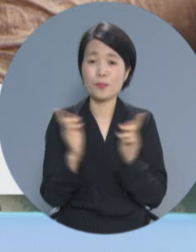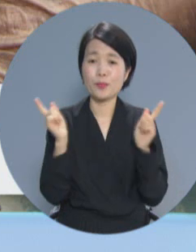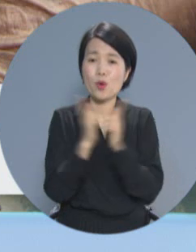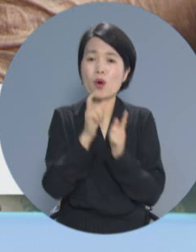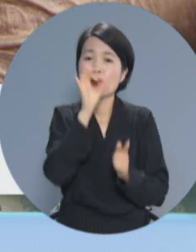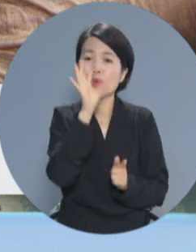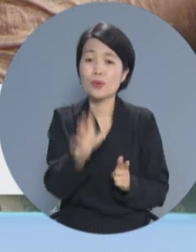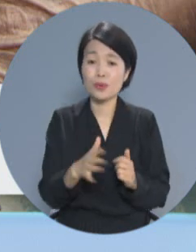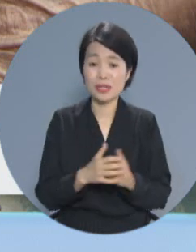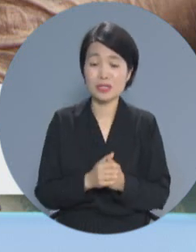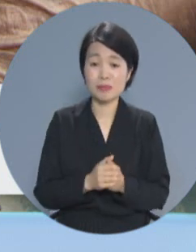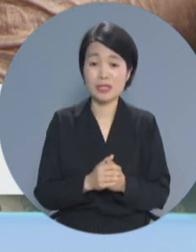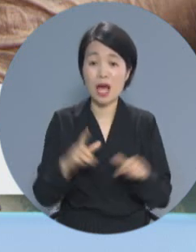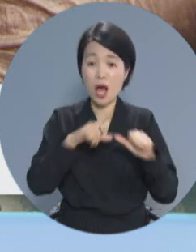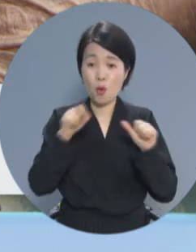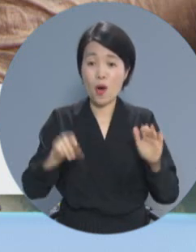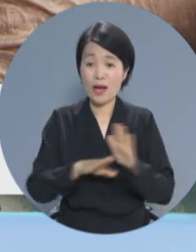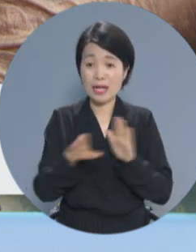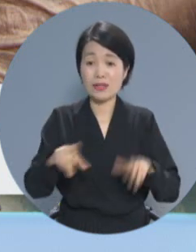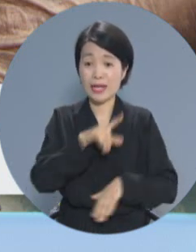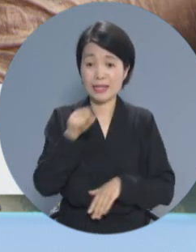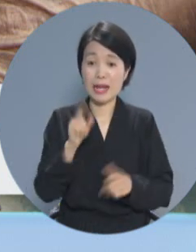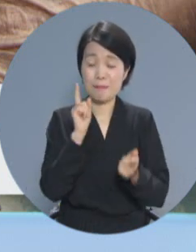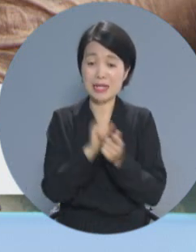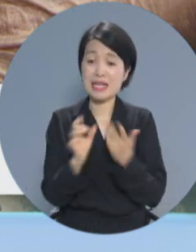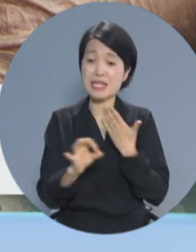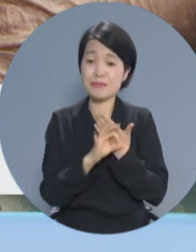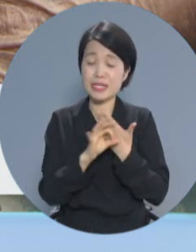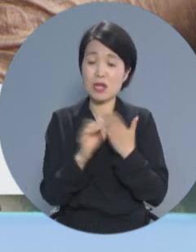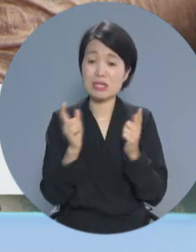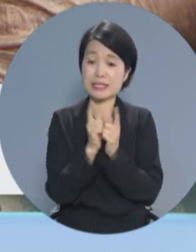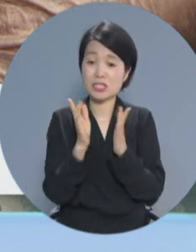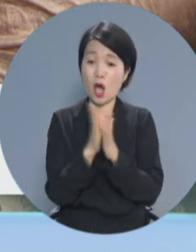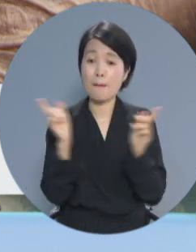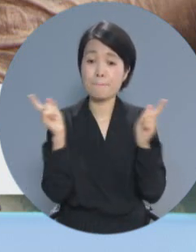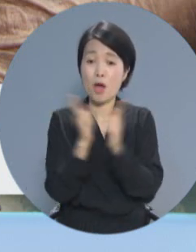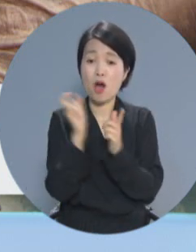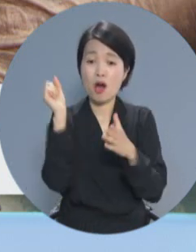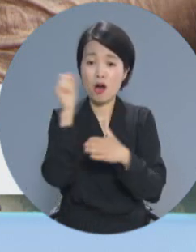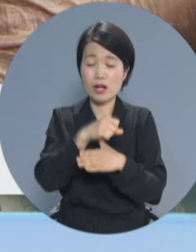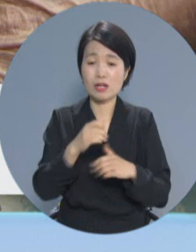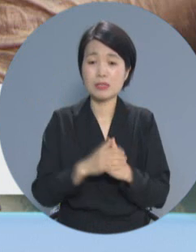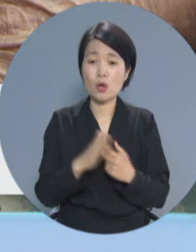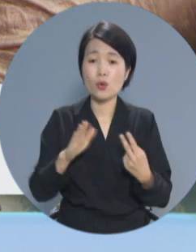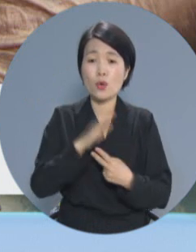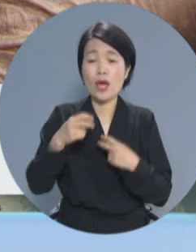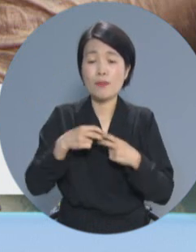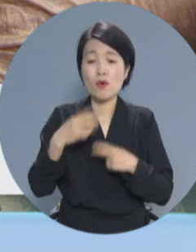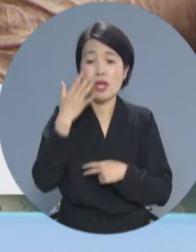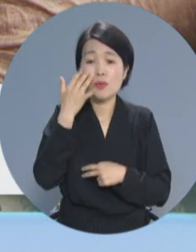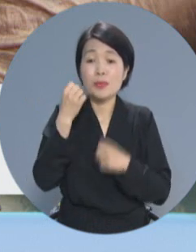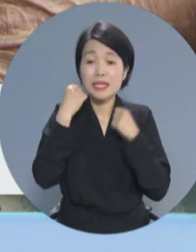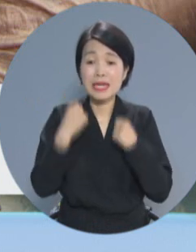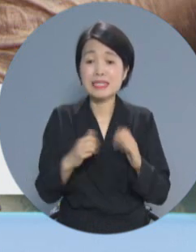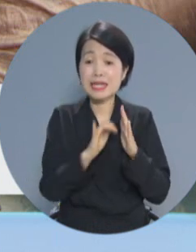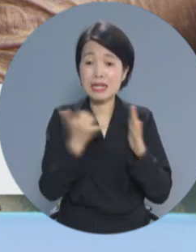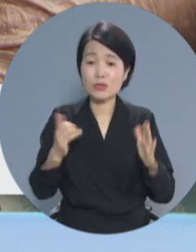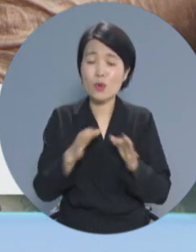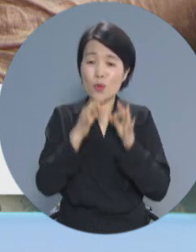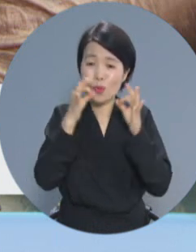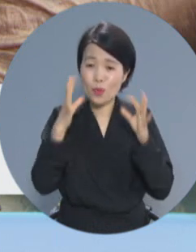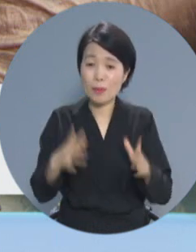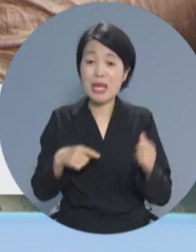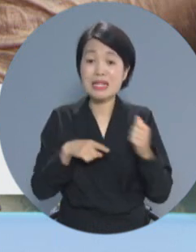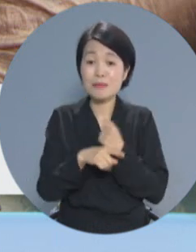어려웠는데요. 5월 가정의 달을 맞아 한시적으로 직접 면회가 허용되면서 요양병원에 부모님을 모신 가족들은